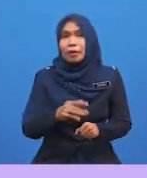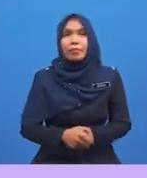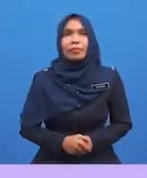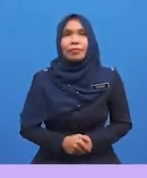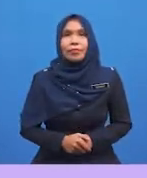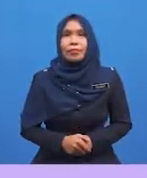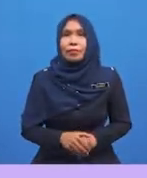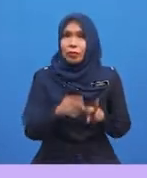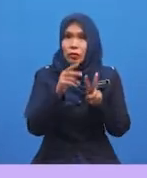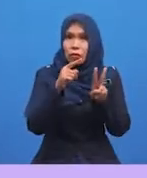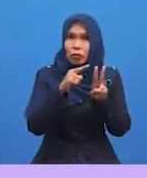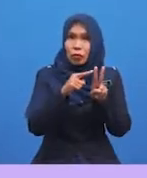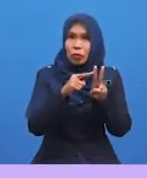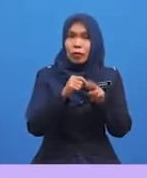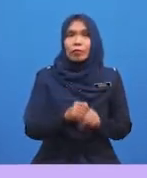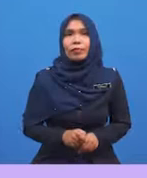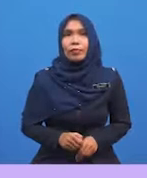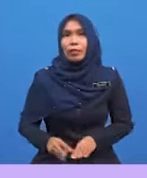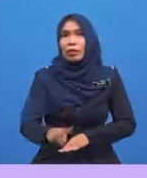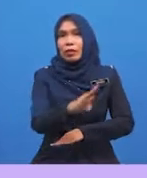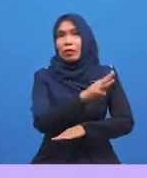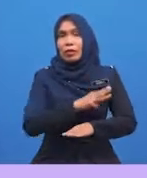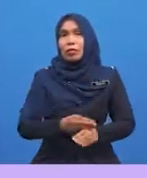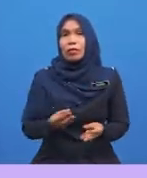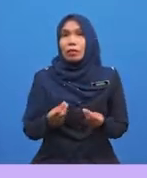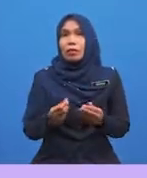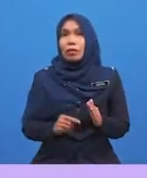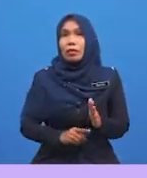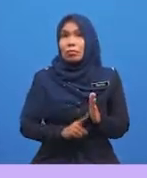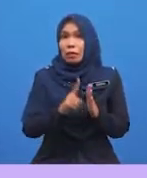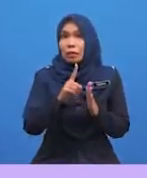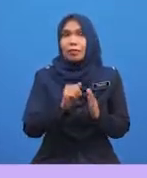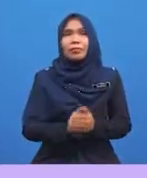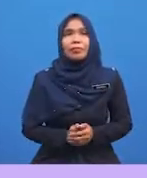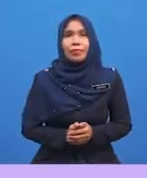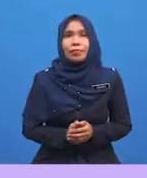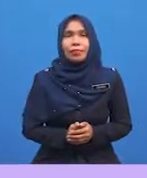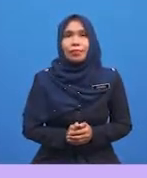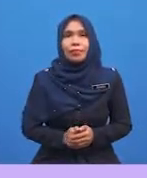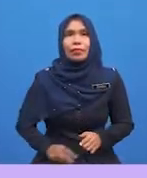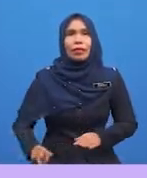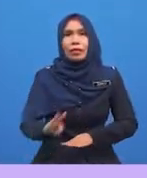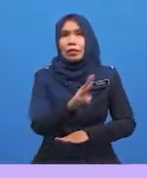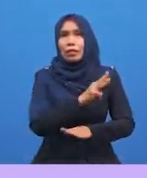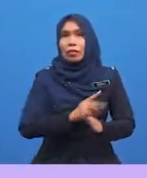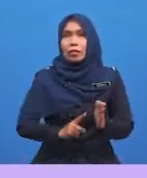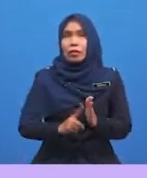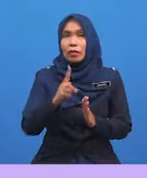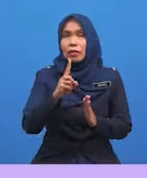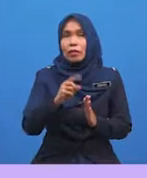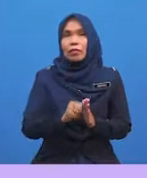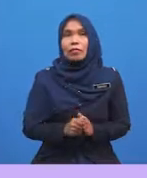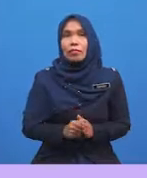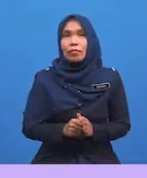Seterusnya, faktor fizikal yang kedua ialah tanah tinggi. Kawasan tanah tinggi kurang